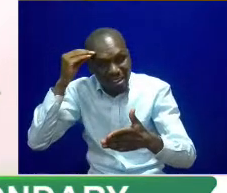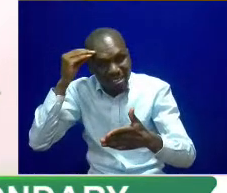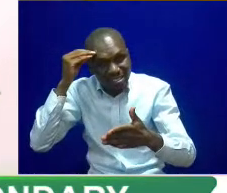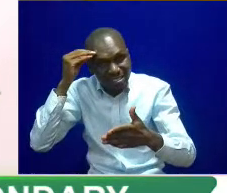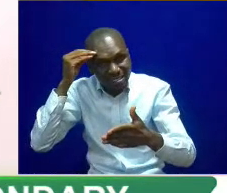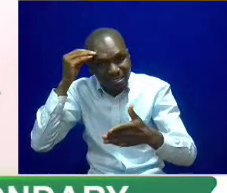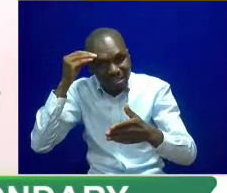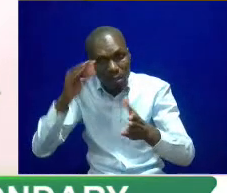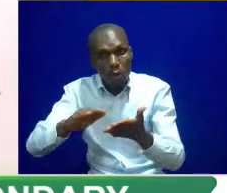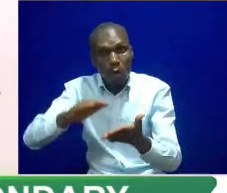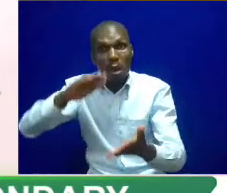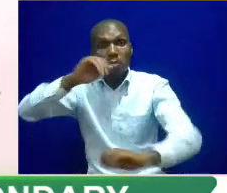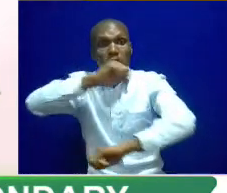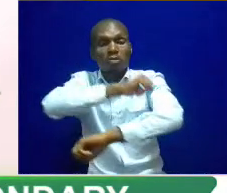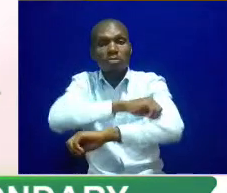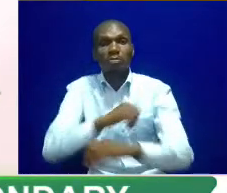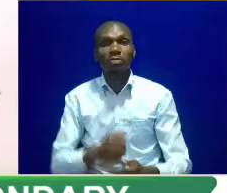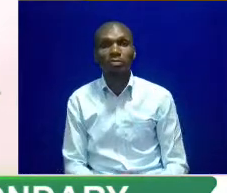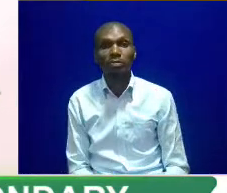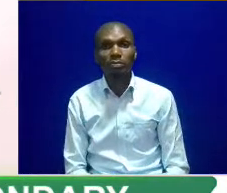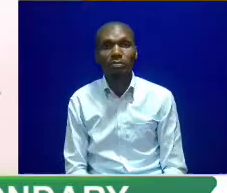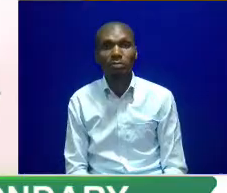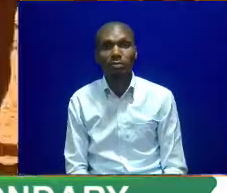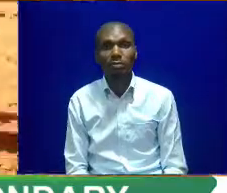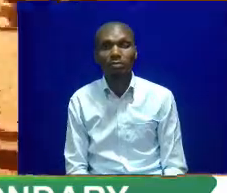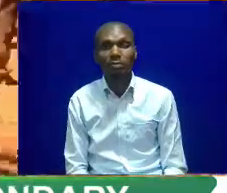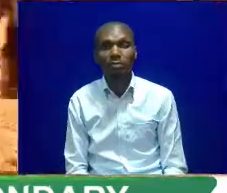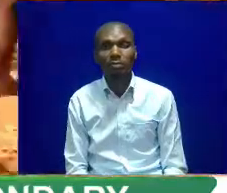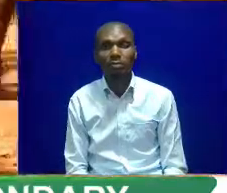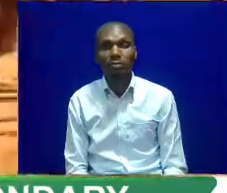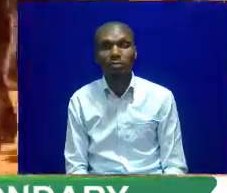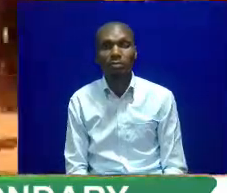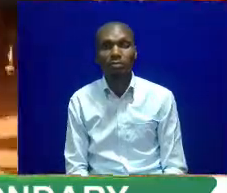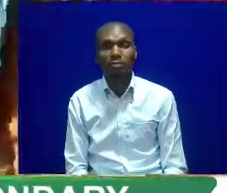kunyara gukine skuru yo ase ogoitia abana